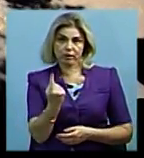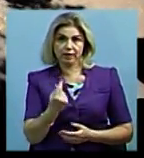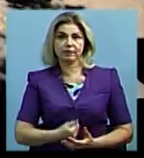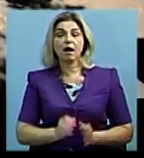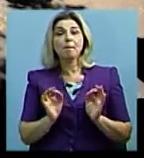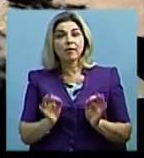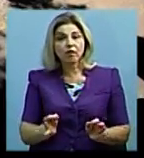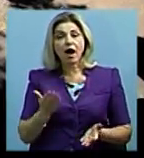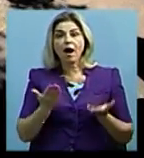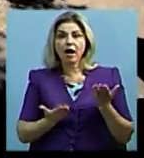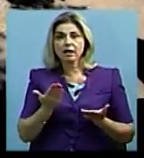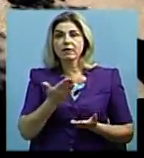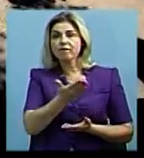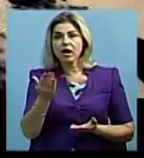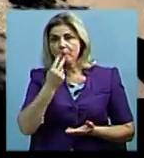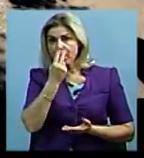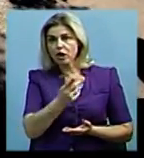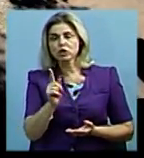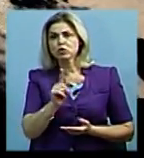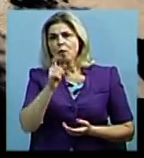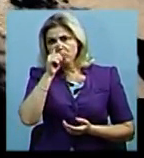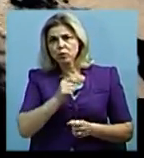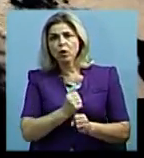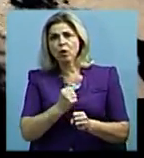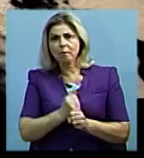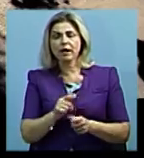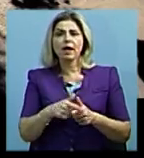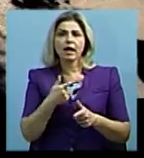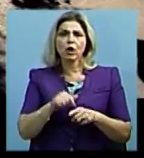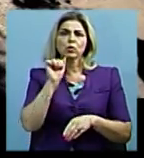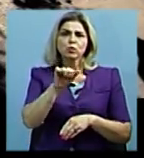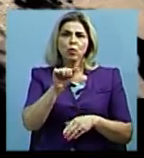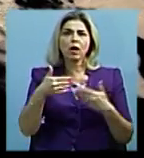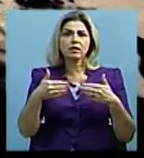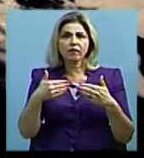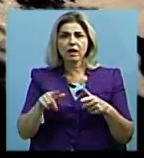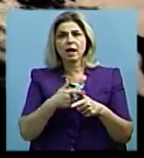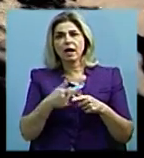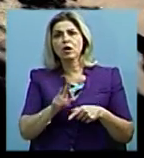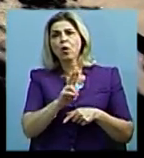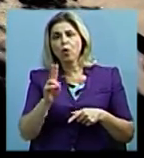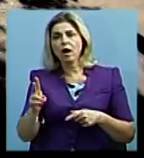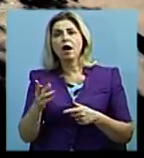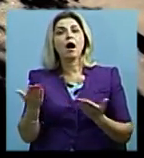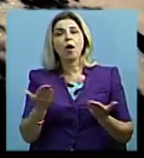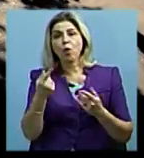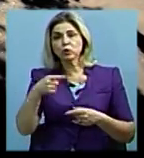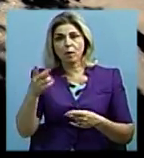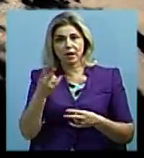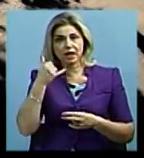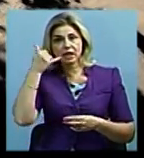101. Вірно. А якщо десь ви бачите, що хтось щось погане робить, чи стукає в двері, чи хтось когось кривдить, за яким номером необхідно